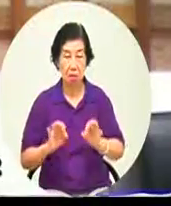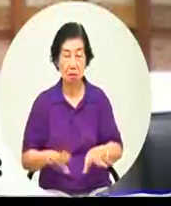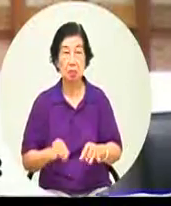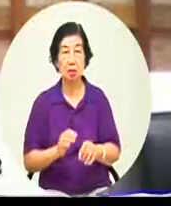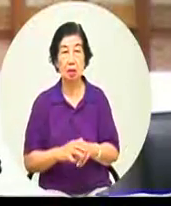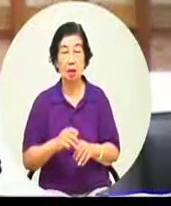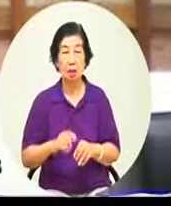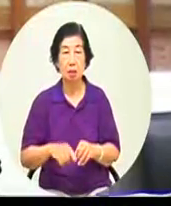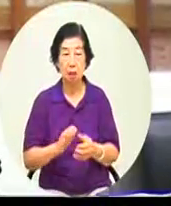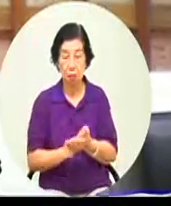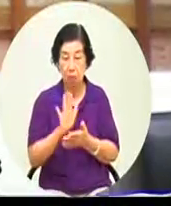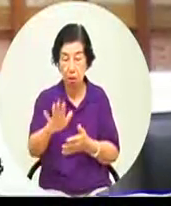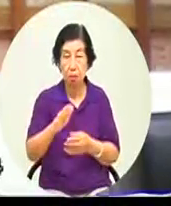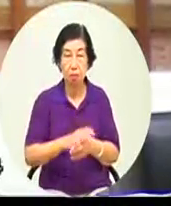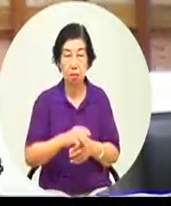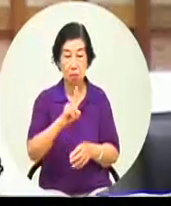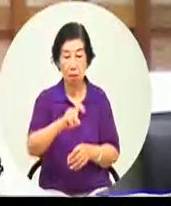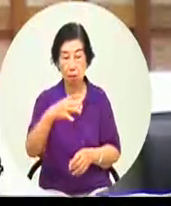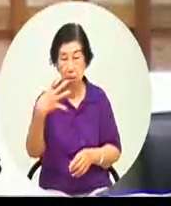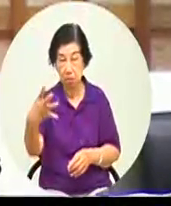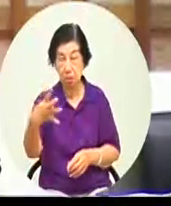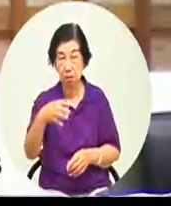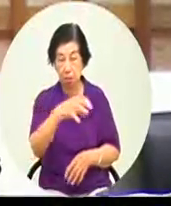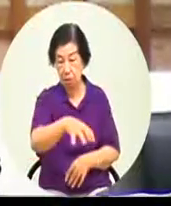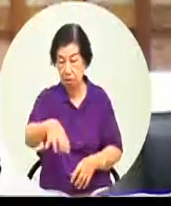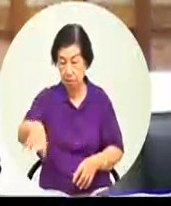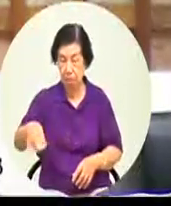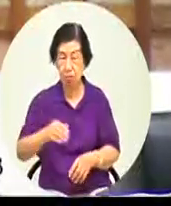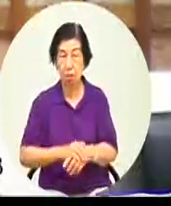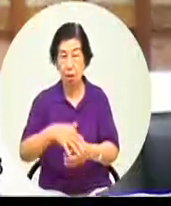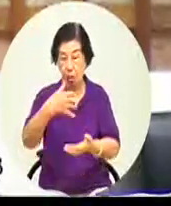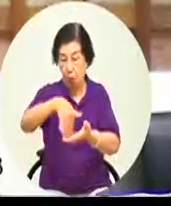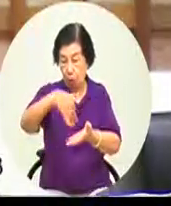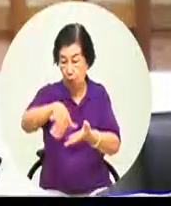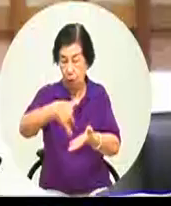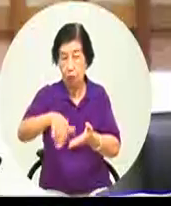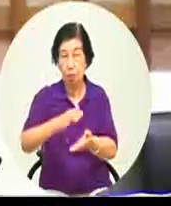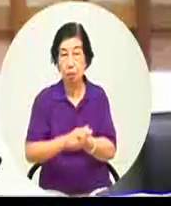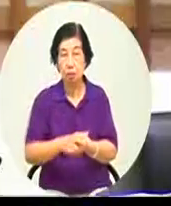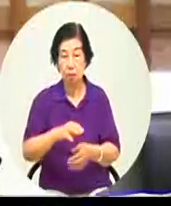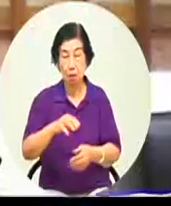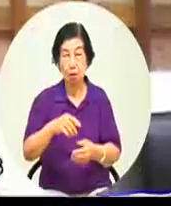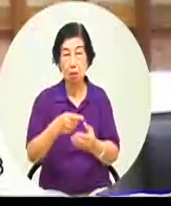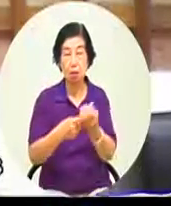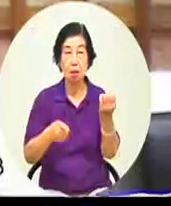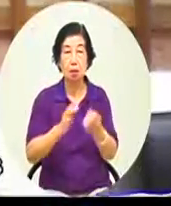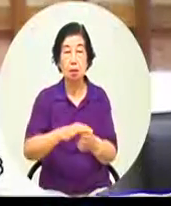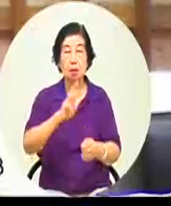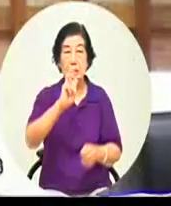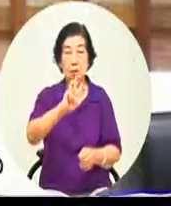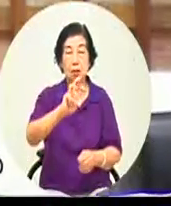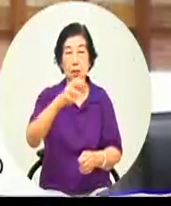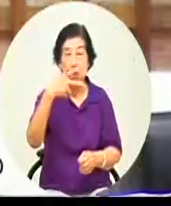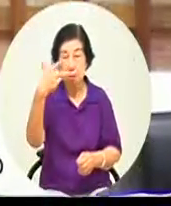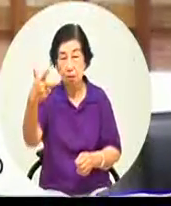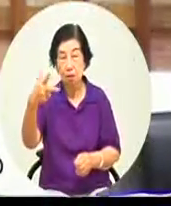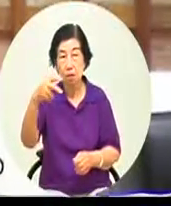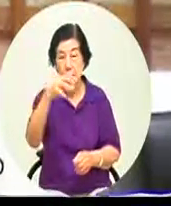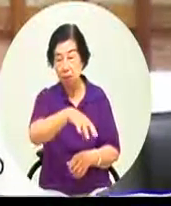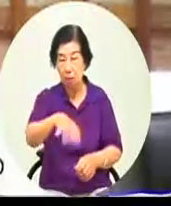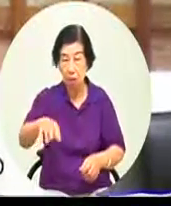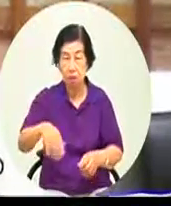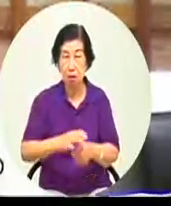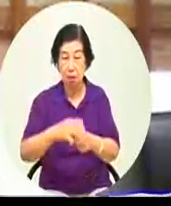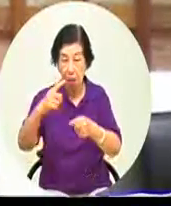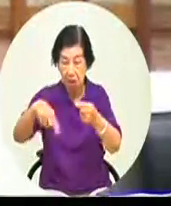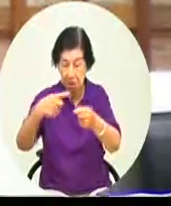14站1.4亿，你有多少？我们不要算别的，我们37站加起来 算他一亿五好了，你一年一亿五，你算